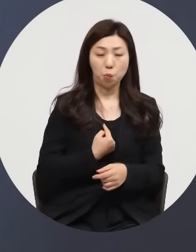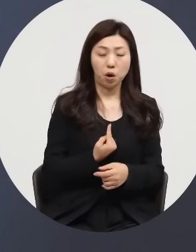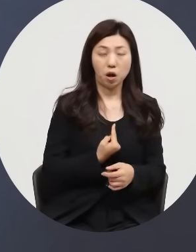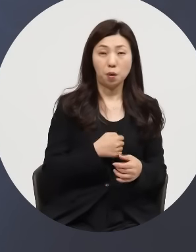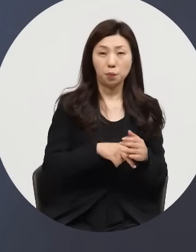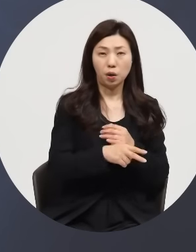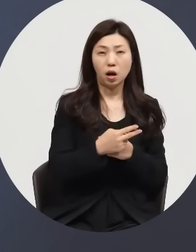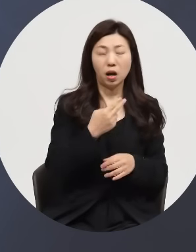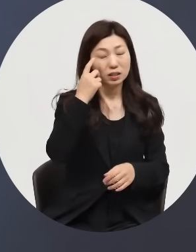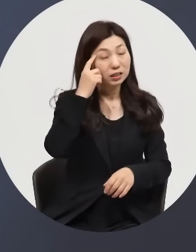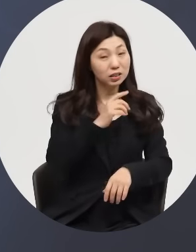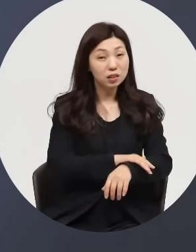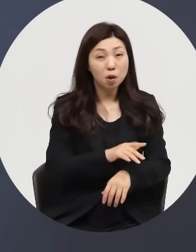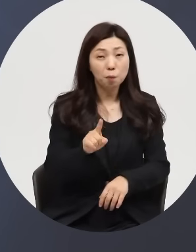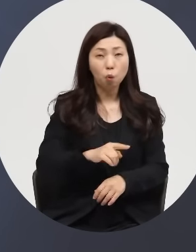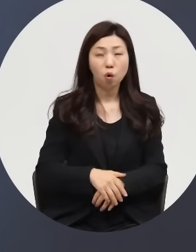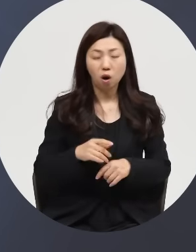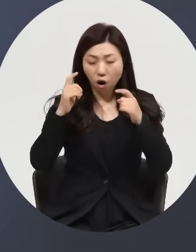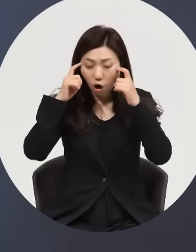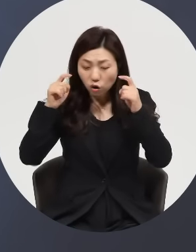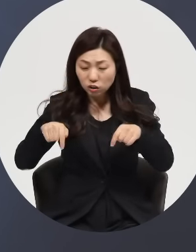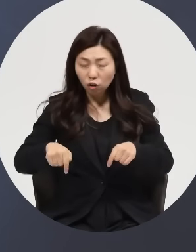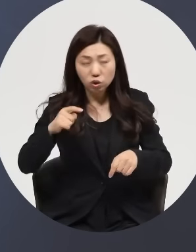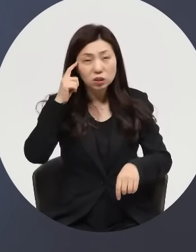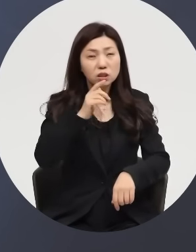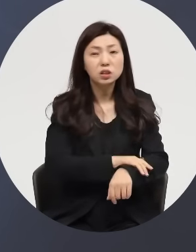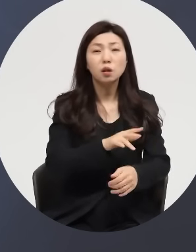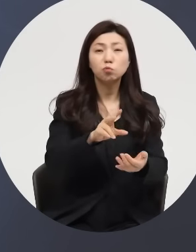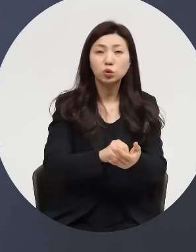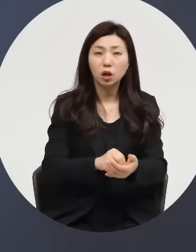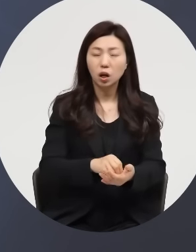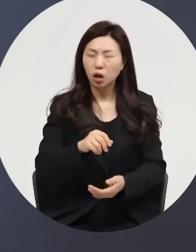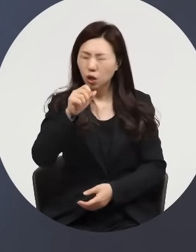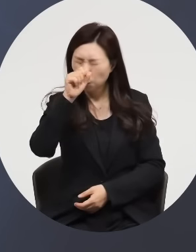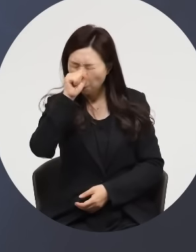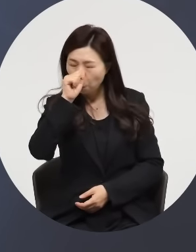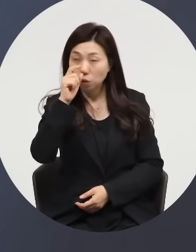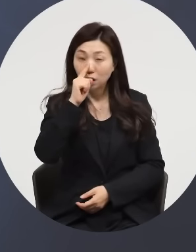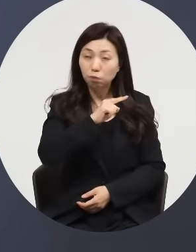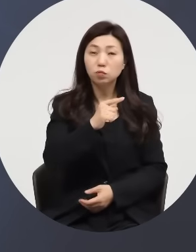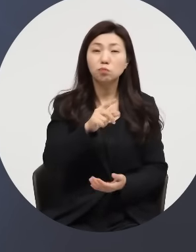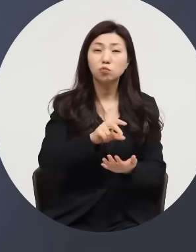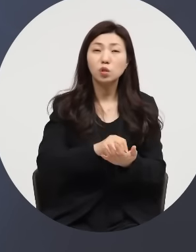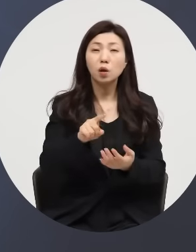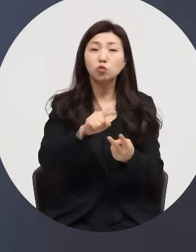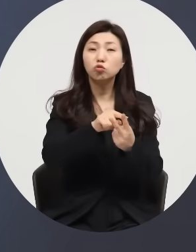이 착하고 선한 문제일까? 어리석고 지혜로운 문제일까?